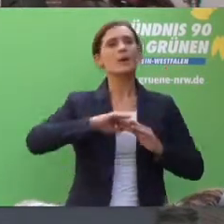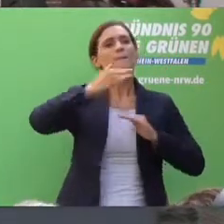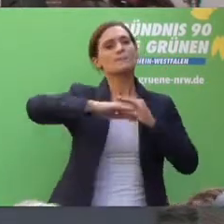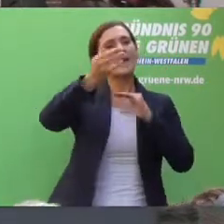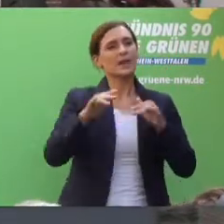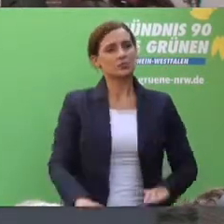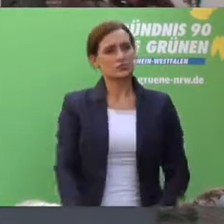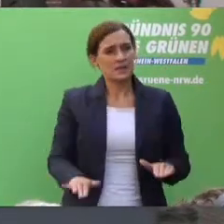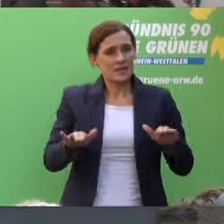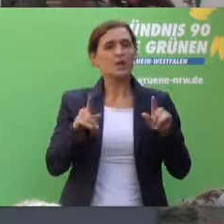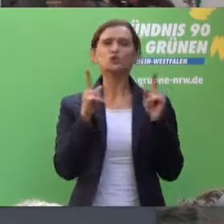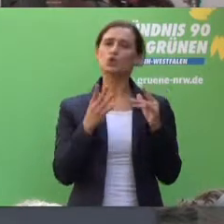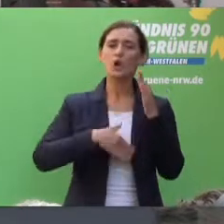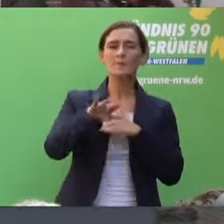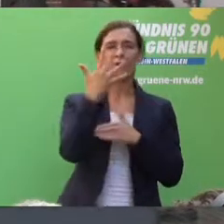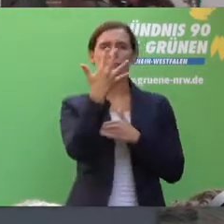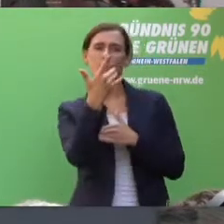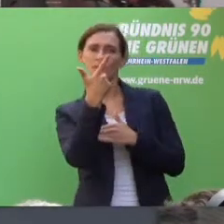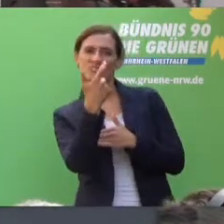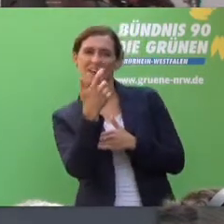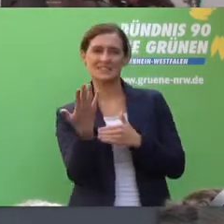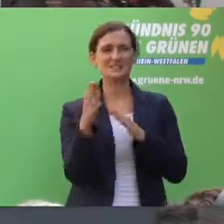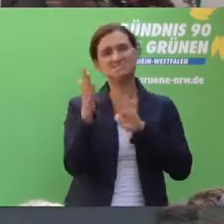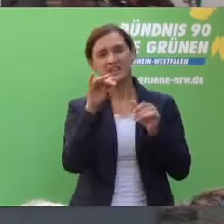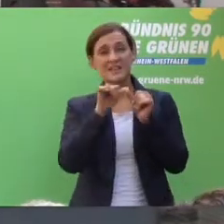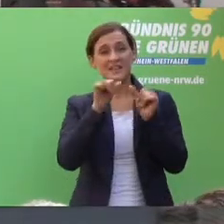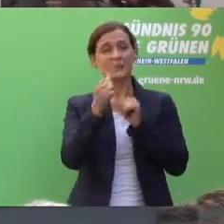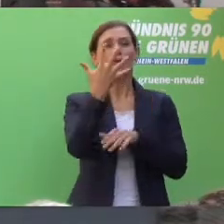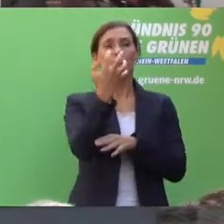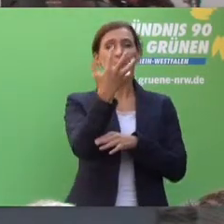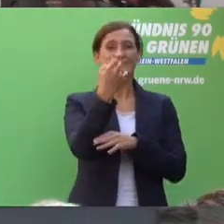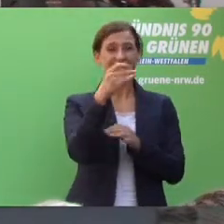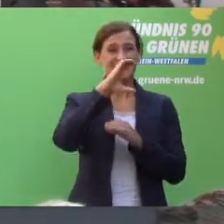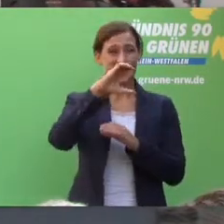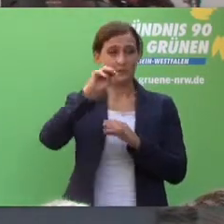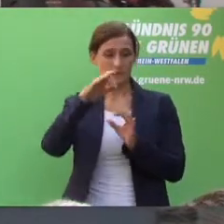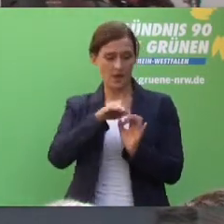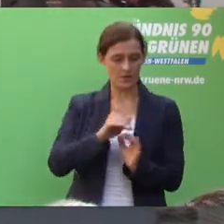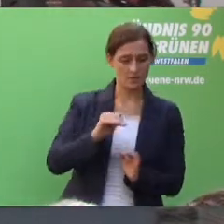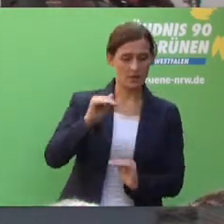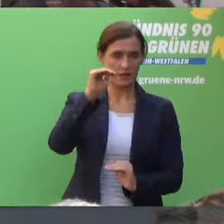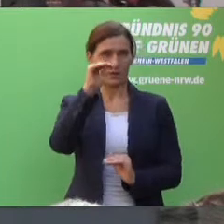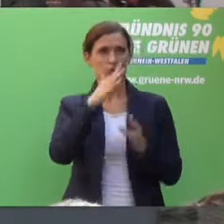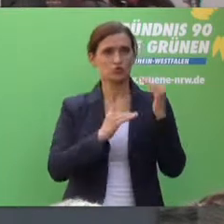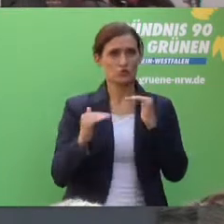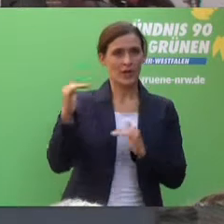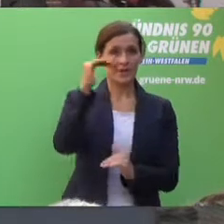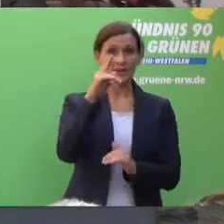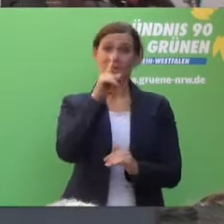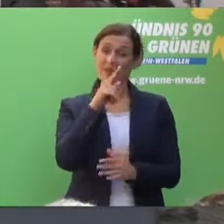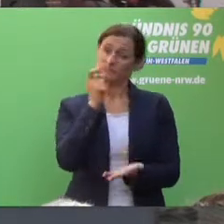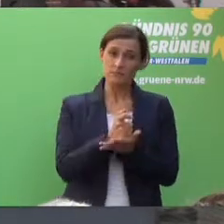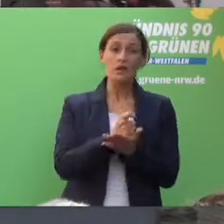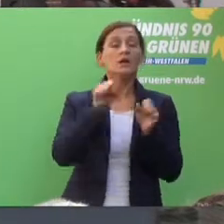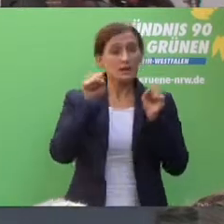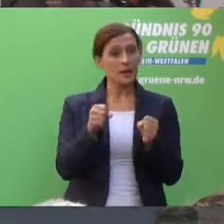um 25, im wahrscheinlichen Fall um 50 Zentimeter und im Ernstfall sogar um einen Meter steigen